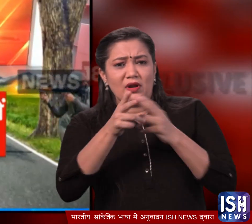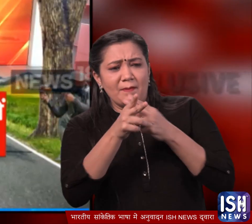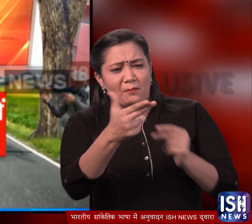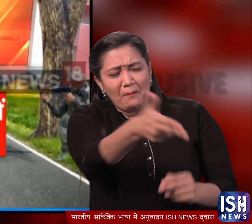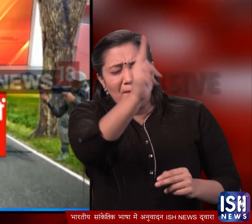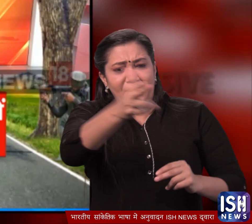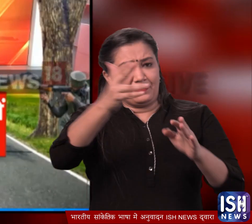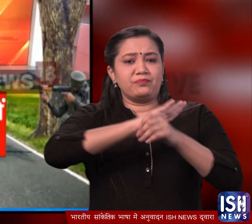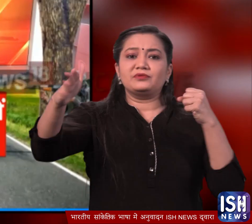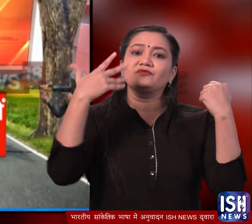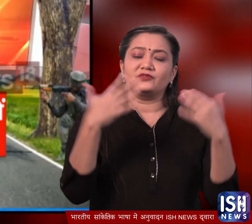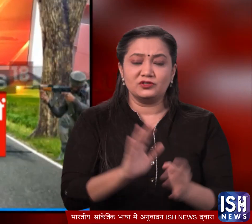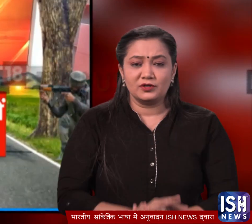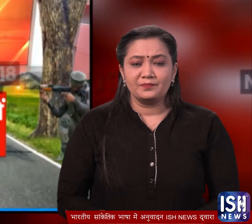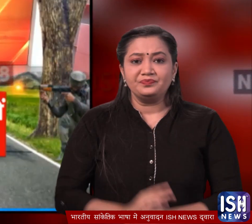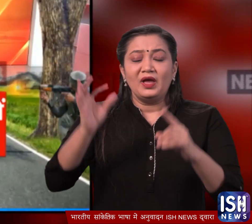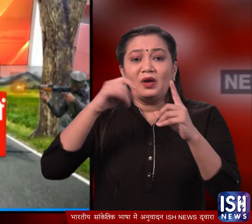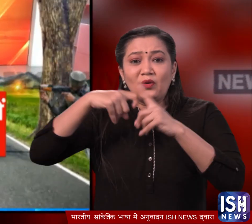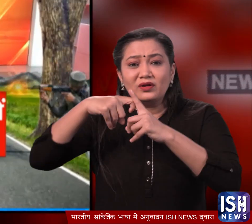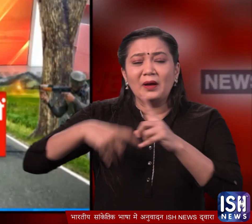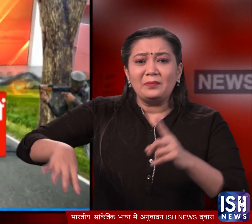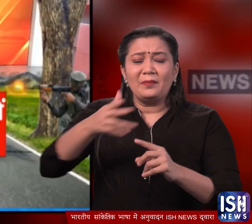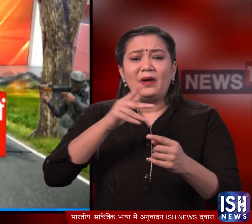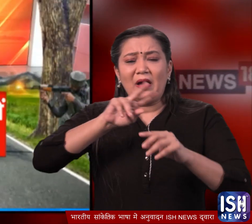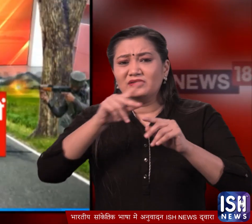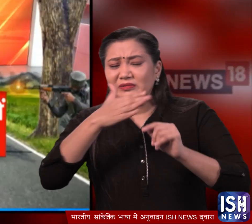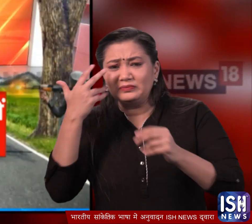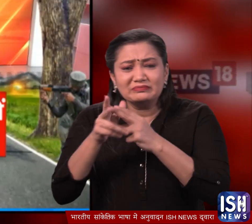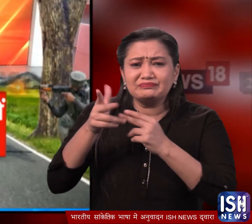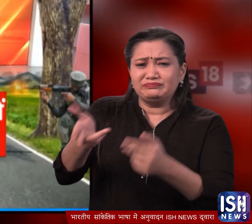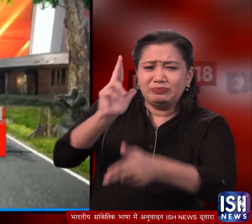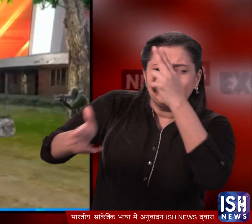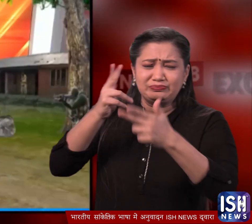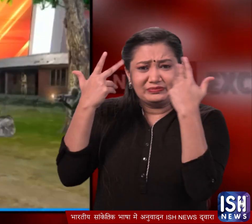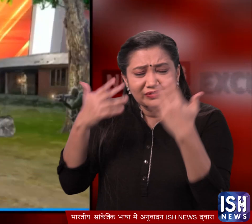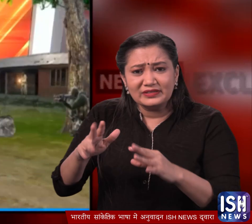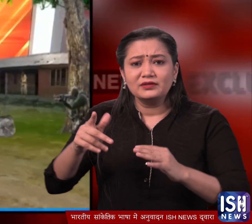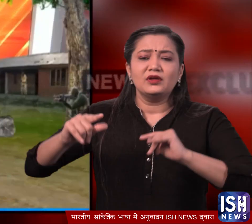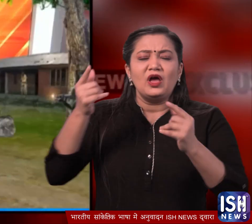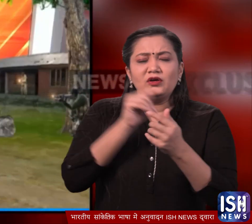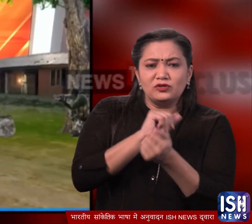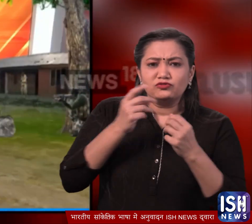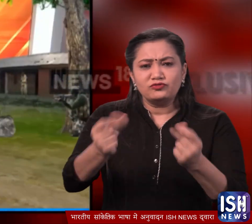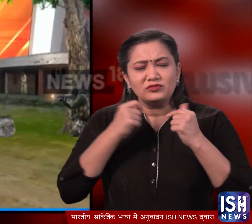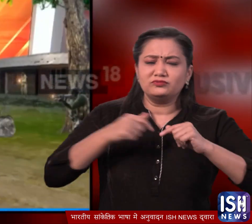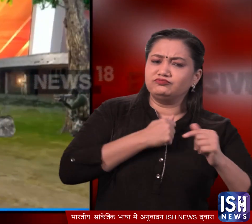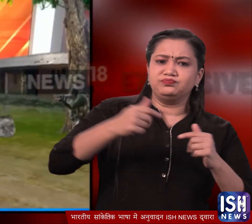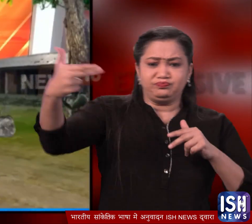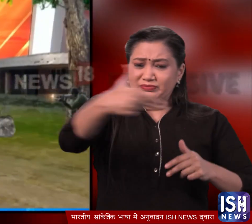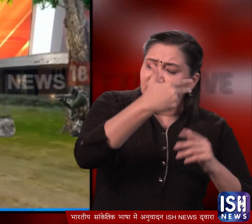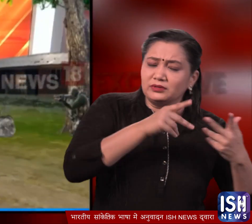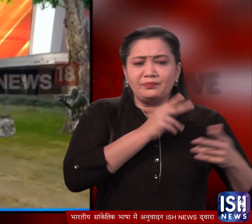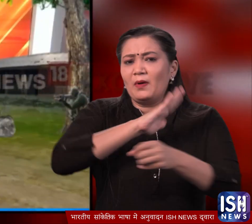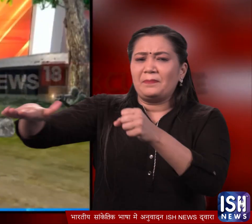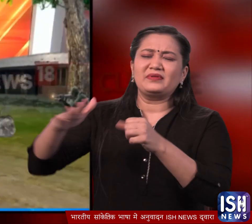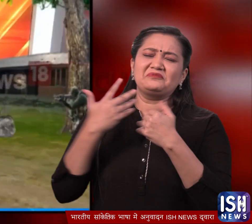साथी हाफिज था, जिसको ढूंढकर जवानों ने एनकाउंटर में ढेर कर दिया था। कुलगाम में तो आतंकियों ने घिरने पर ताबड़तोड़ फायरिंग शुरू कर दी, लेकिन